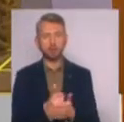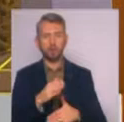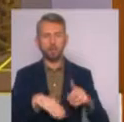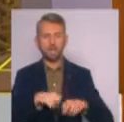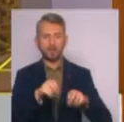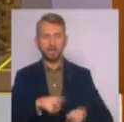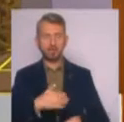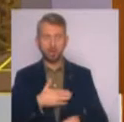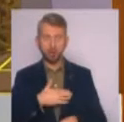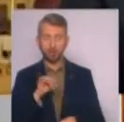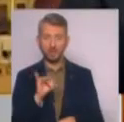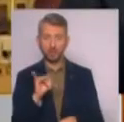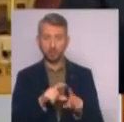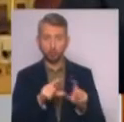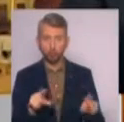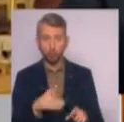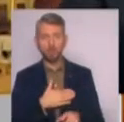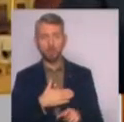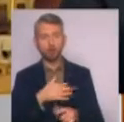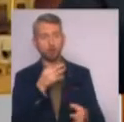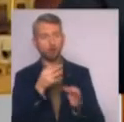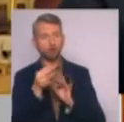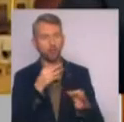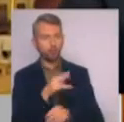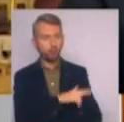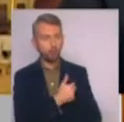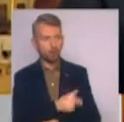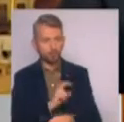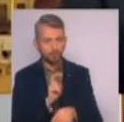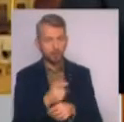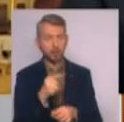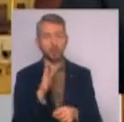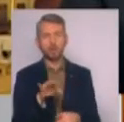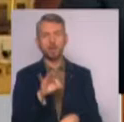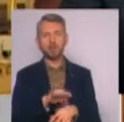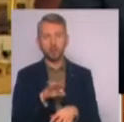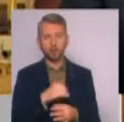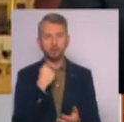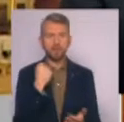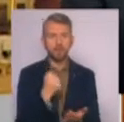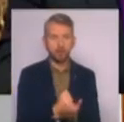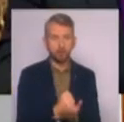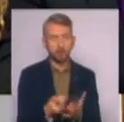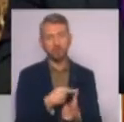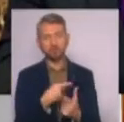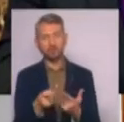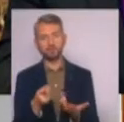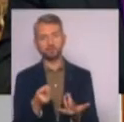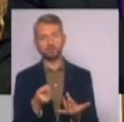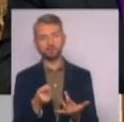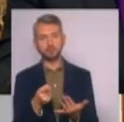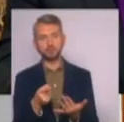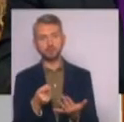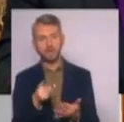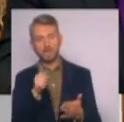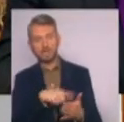фахівців нашого інституту, в нашу консультативну поліклініку, де буде діагноз підтверджений чи